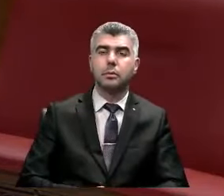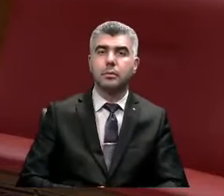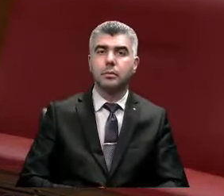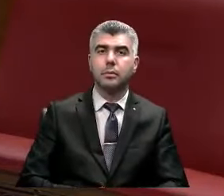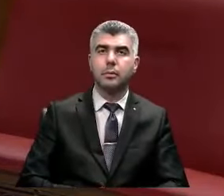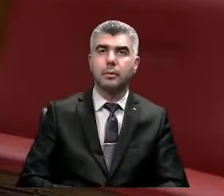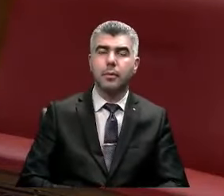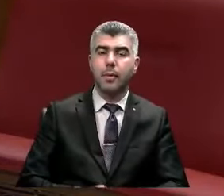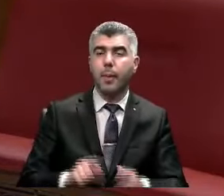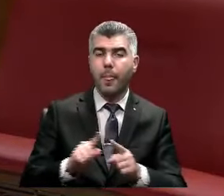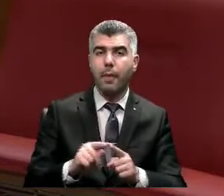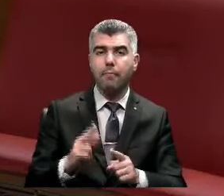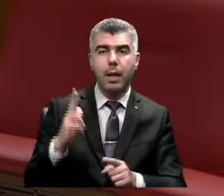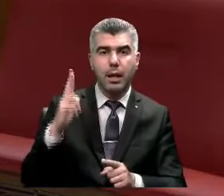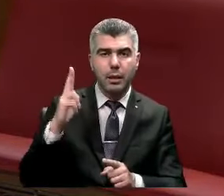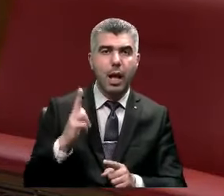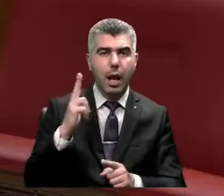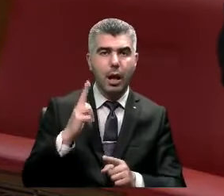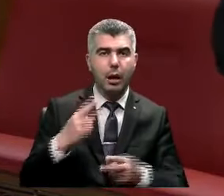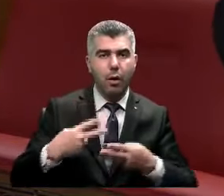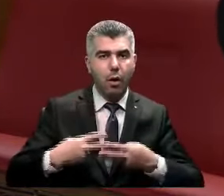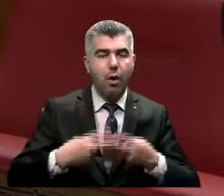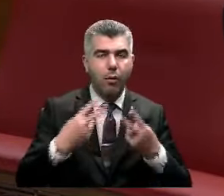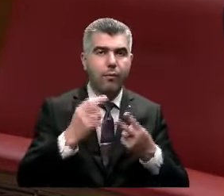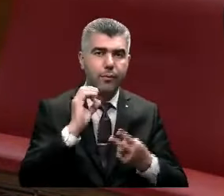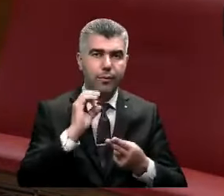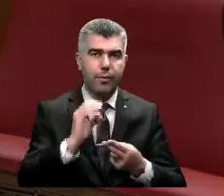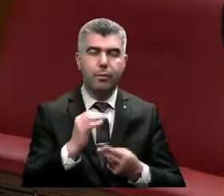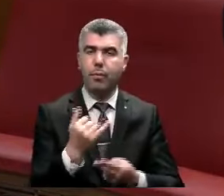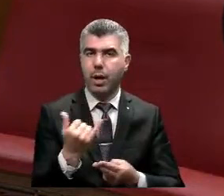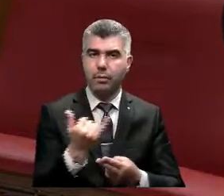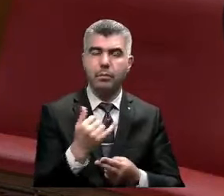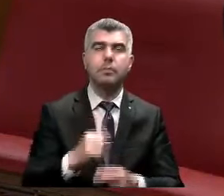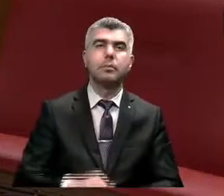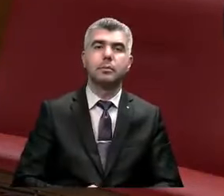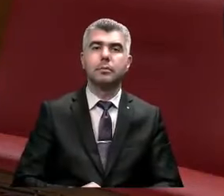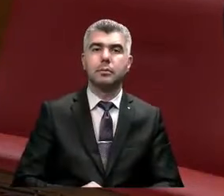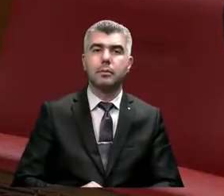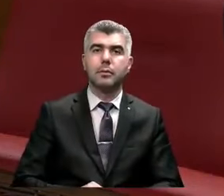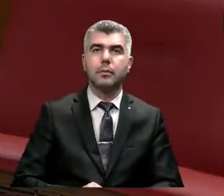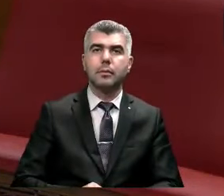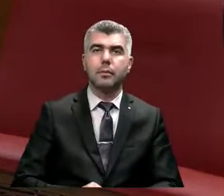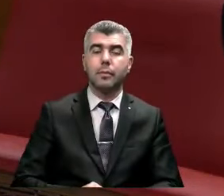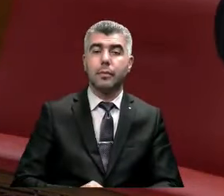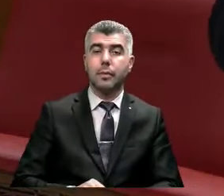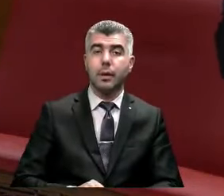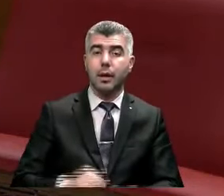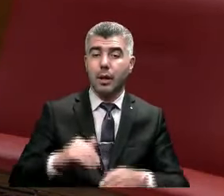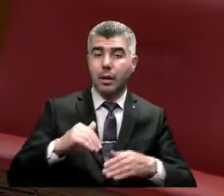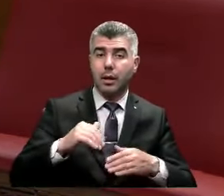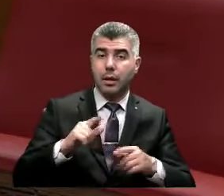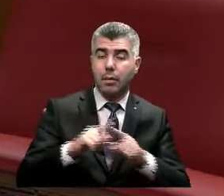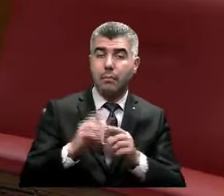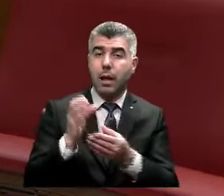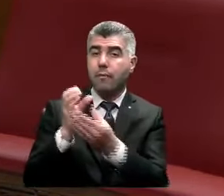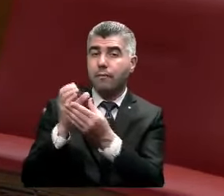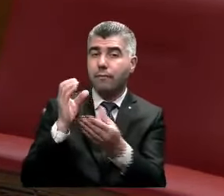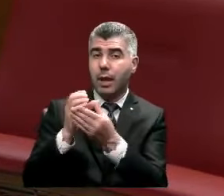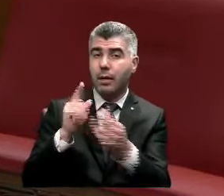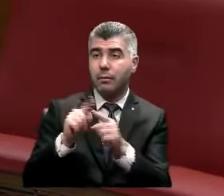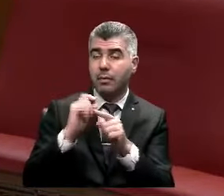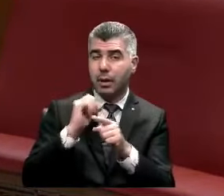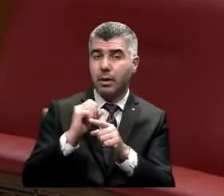احنا بصدد إطلاق دراسة لهذه الغاية، وفي نفس الوقت وإيمانا منا بأن النقل في العالم القروي اكتسي طبعا